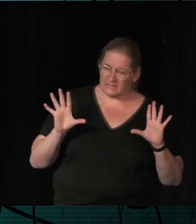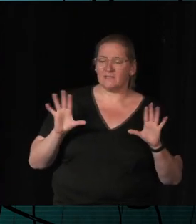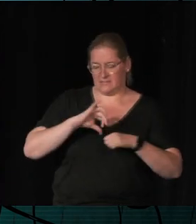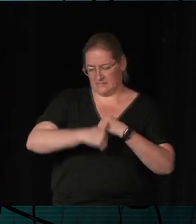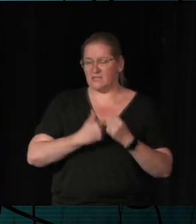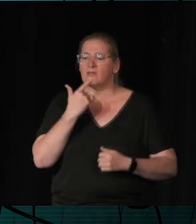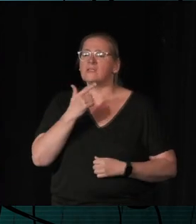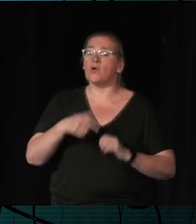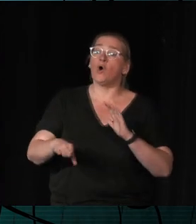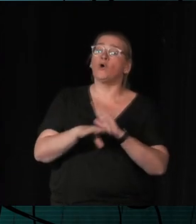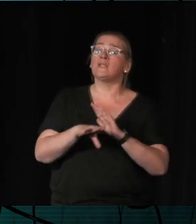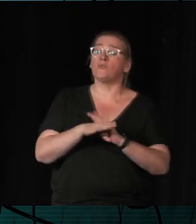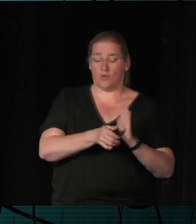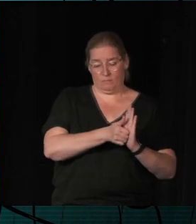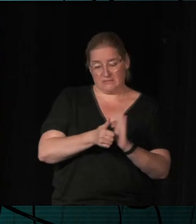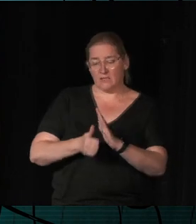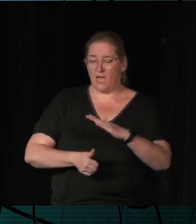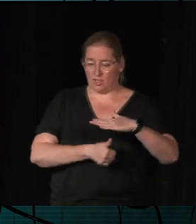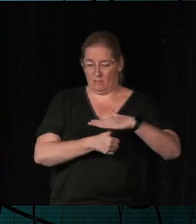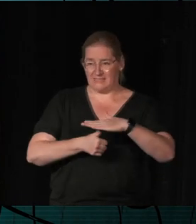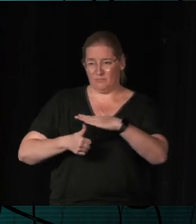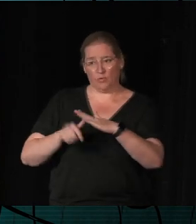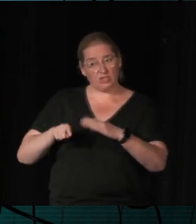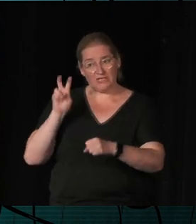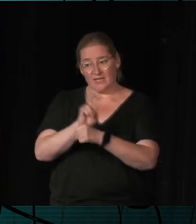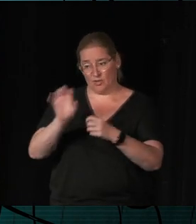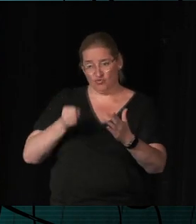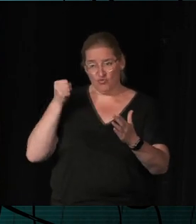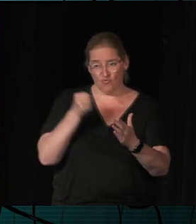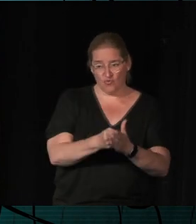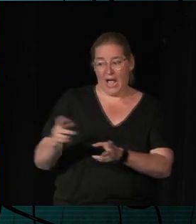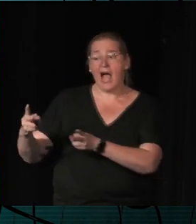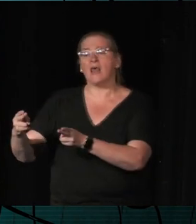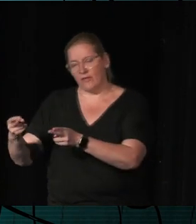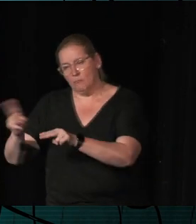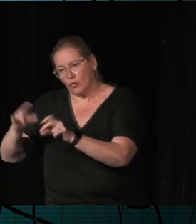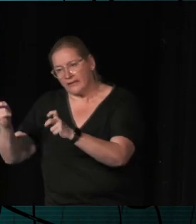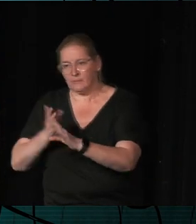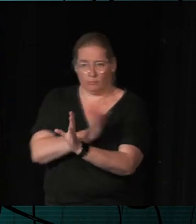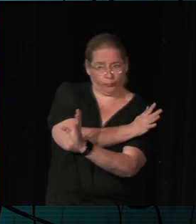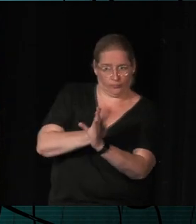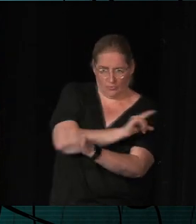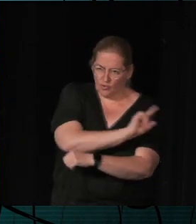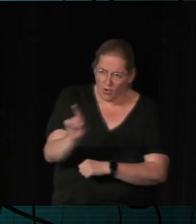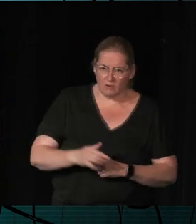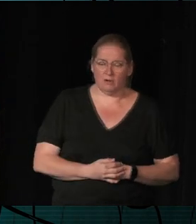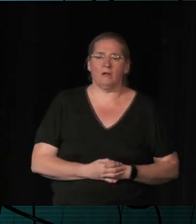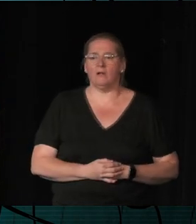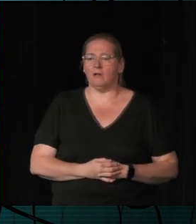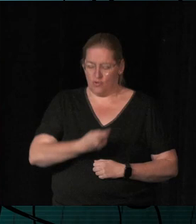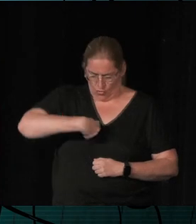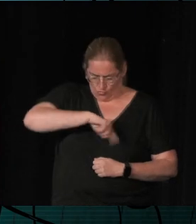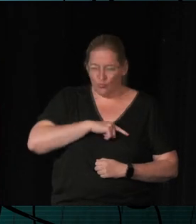personnages principaux et ils ne peuvent réellement mourir que lors du dernier chapitre du jeu, par exemple. On n'en a pas conscience en tant que joueur. Nous, on a vraiment le sentiment d'avoir une certaine forme de